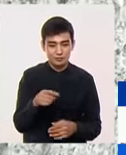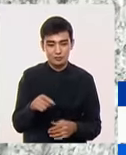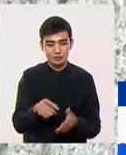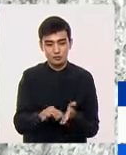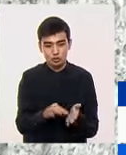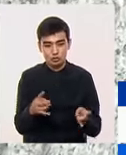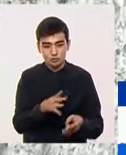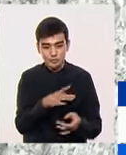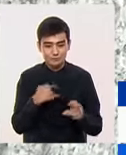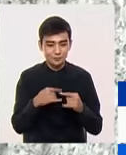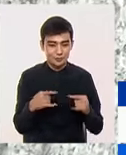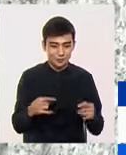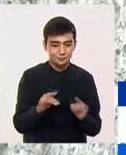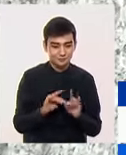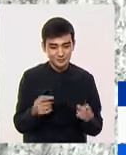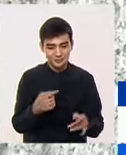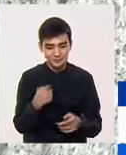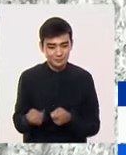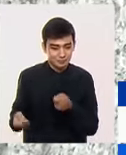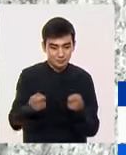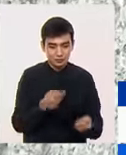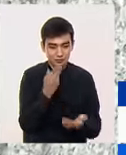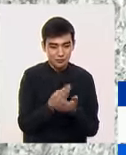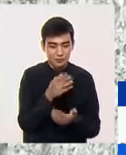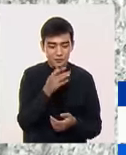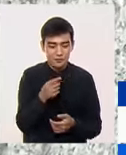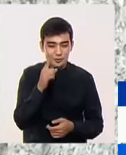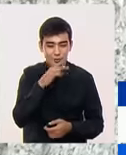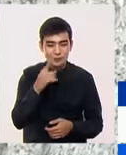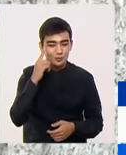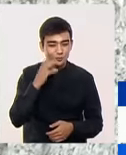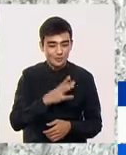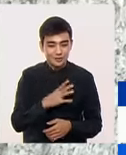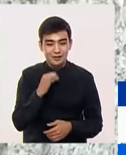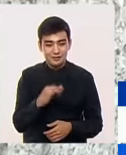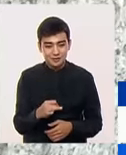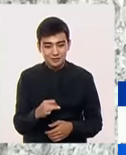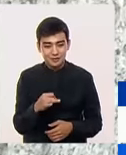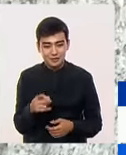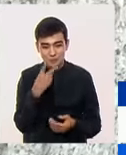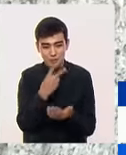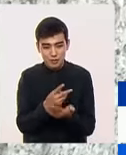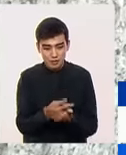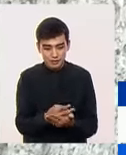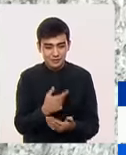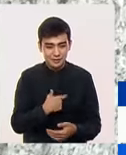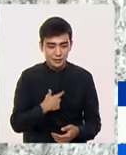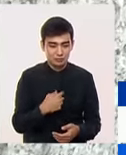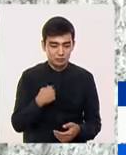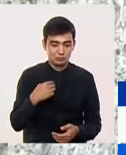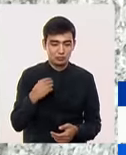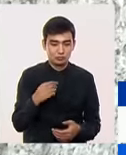срочно мне не доставят во время него и в итоге там знаете они показывали себя стопы стороны что